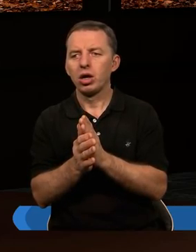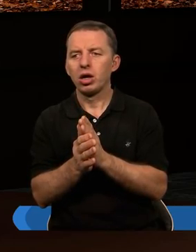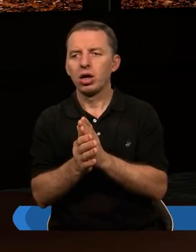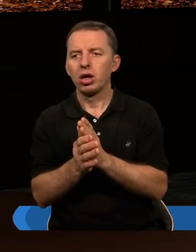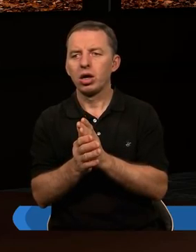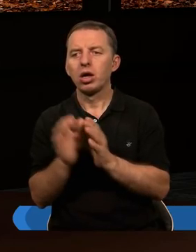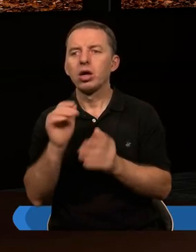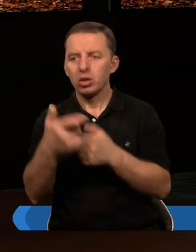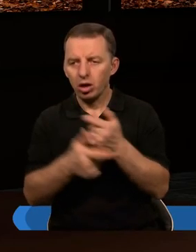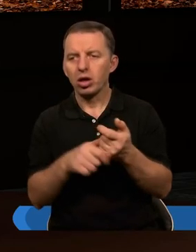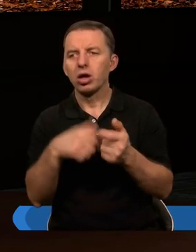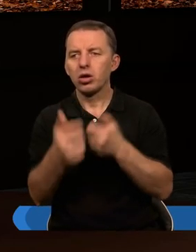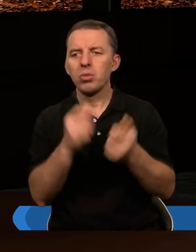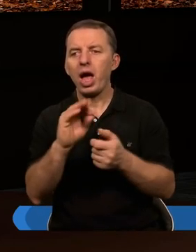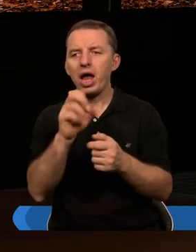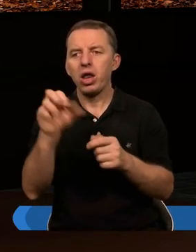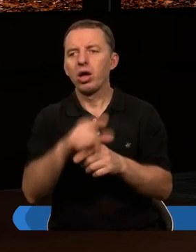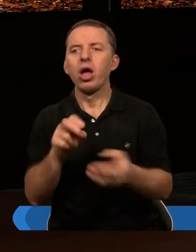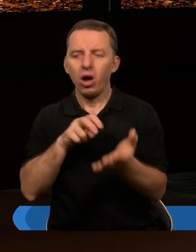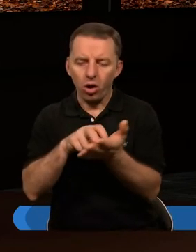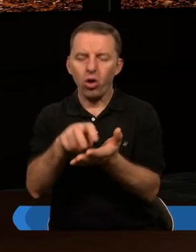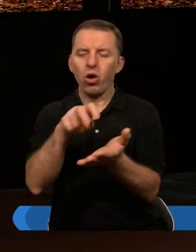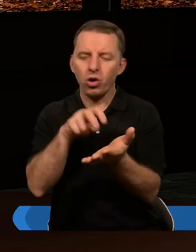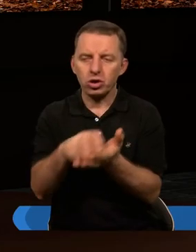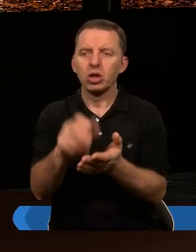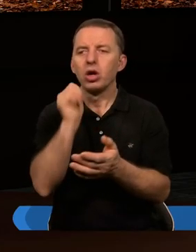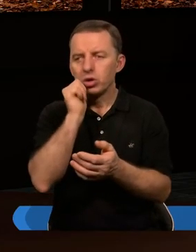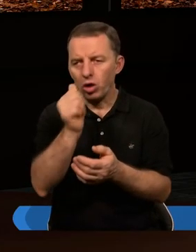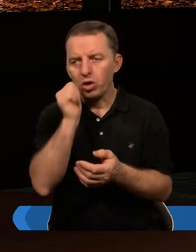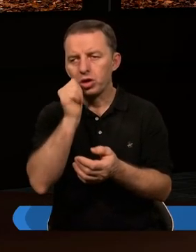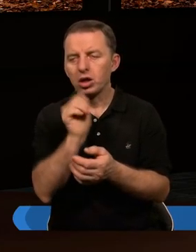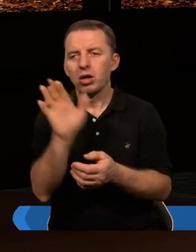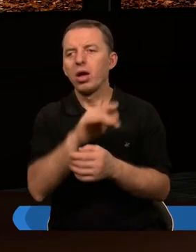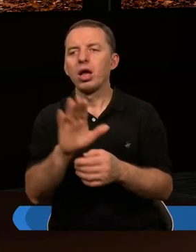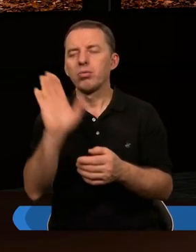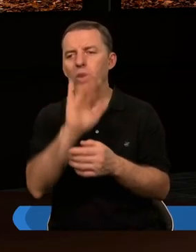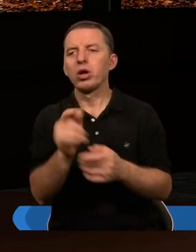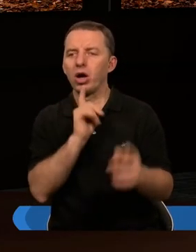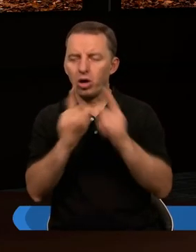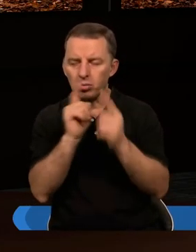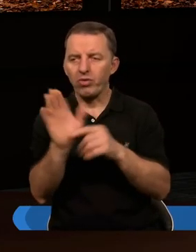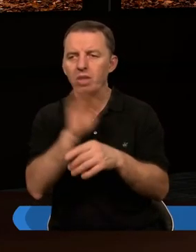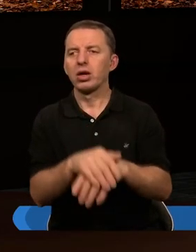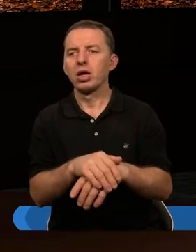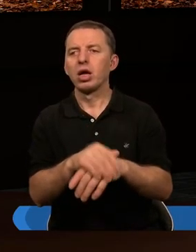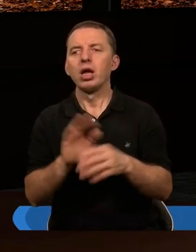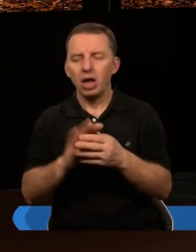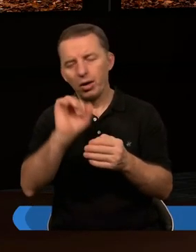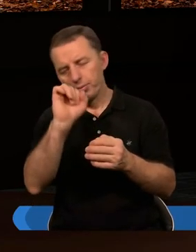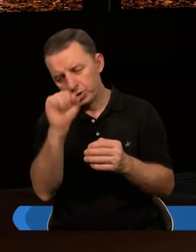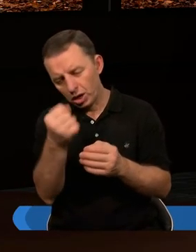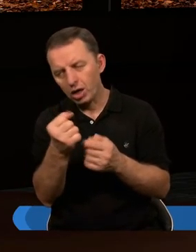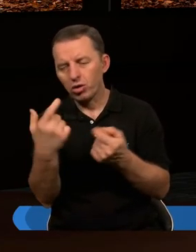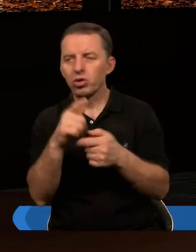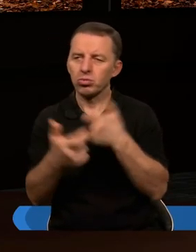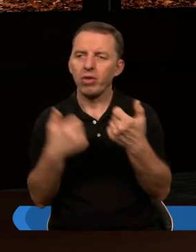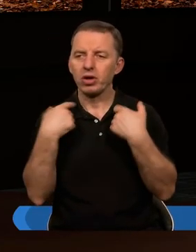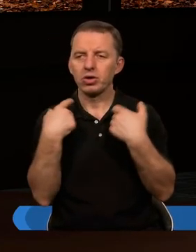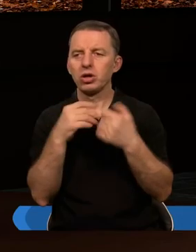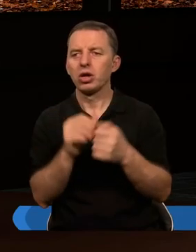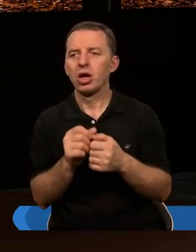zmałpować to, co robił Enoch. Po prostu chodzić codziennie z Bogiem, rozmawiać z Nim na przekór pokusom. Jak